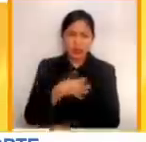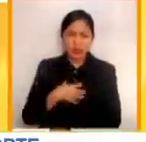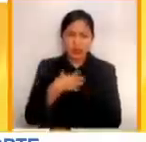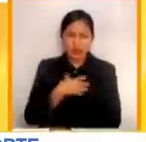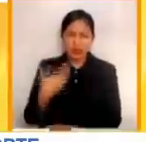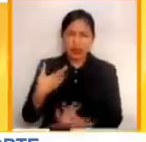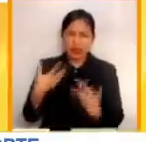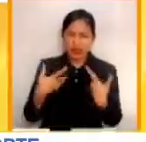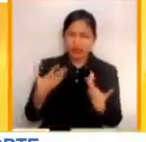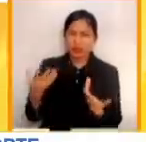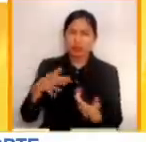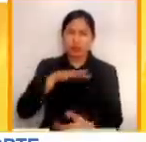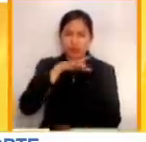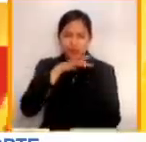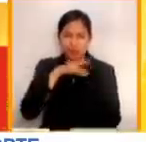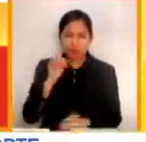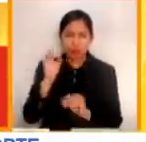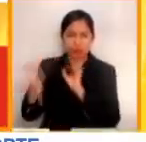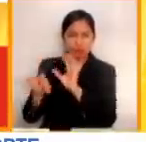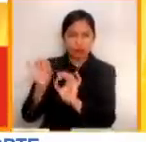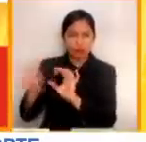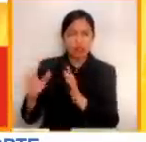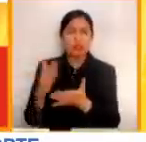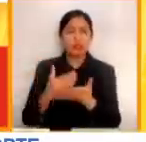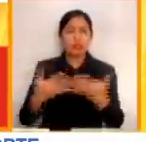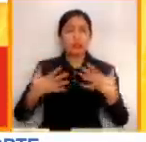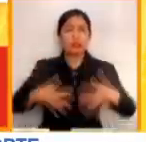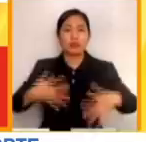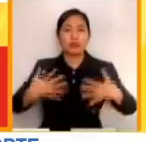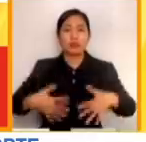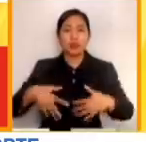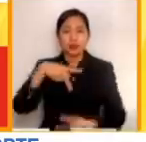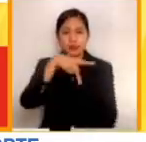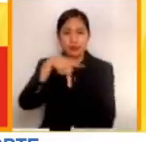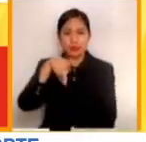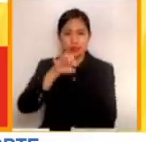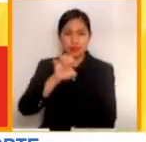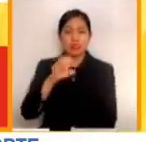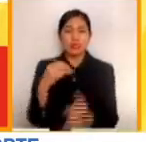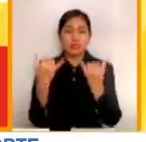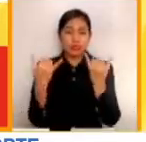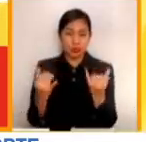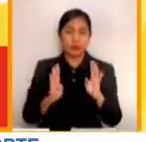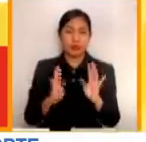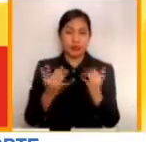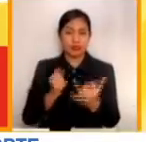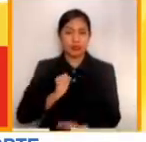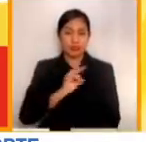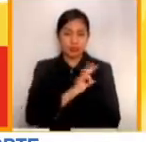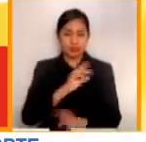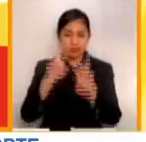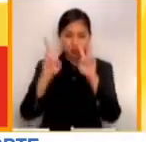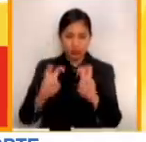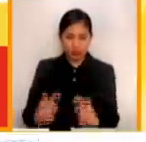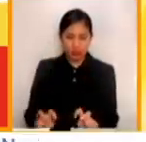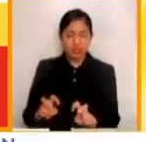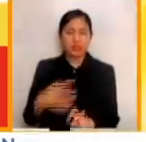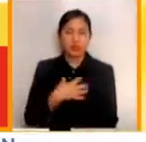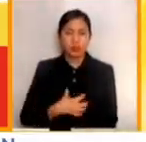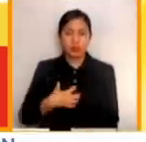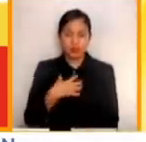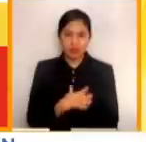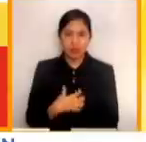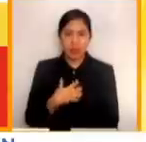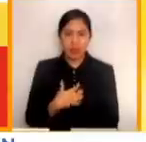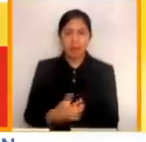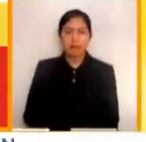sa mga basura na ito ay mga PPE. Pinaimbisigan na ng ilang opisyal ng barangay ang reklamo. Ayon naman kay Makato Councilor Nelly De